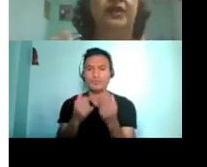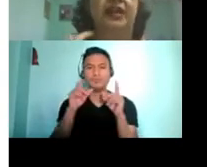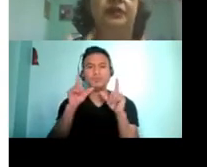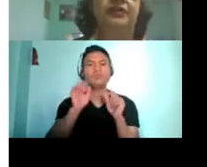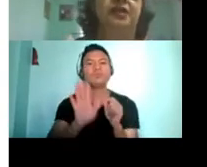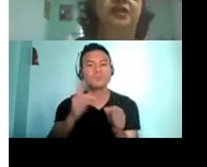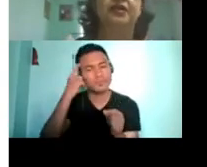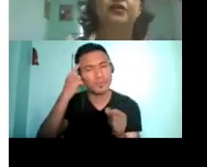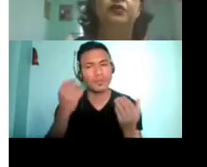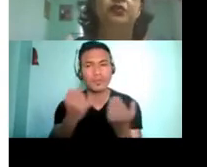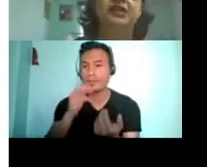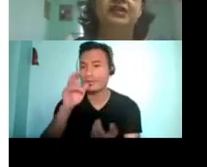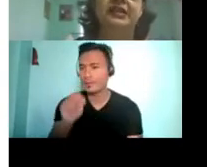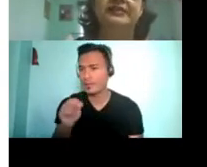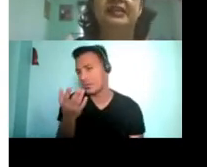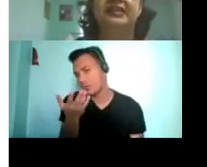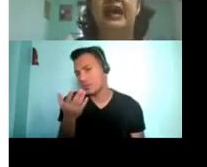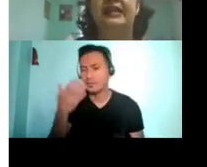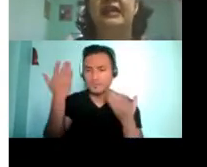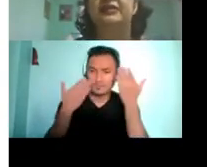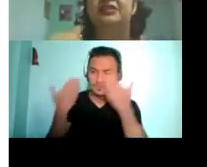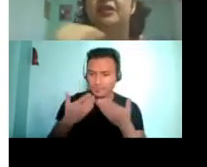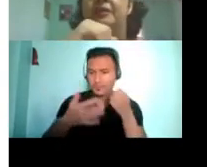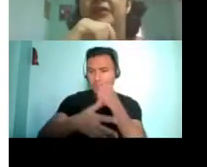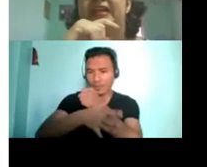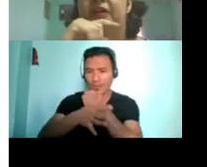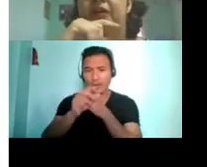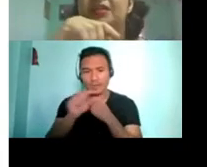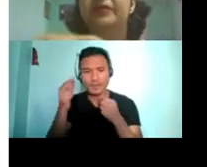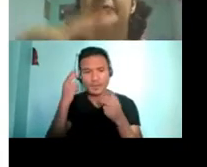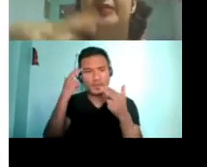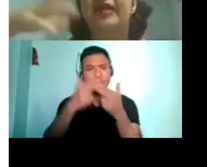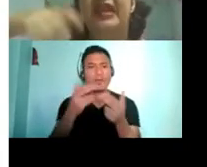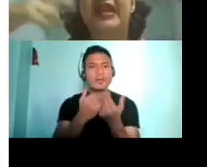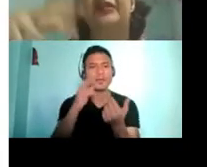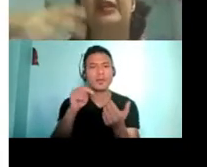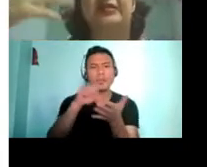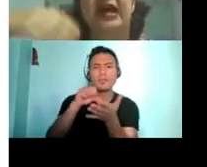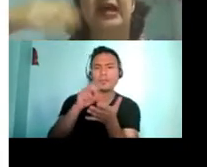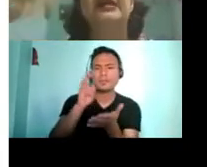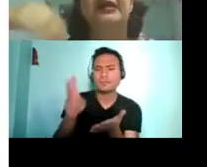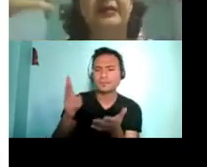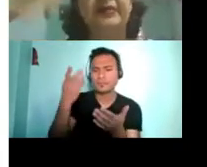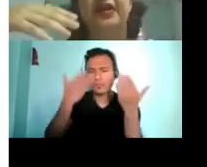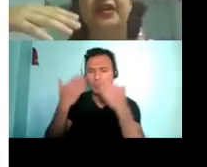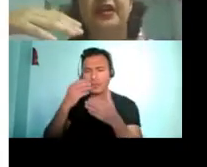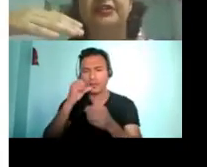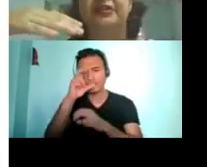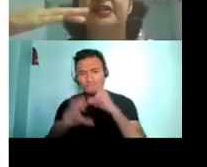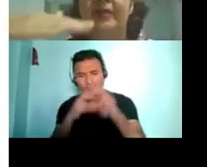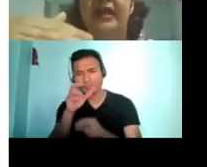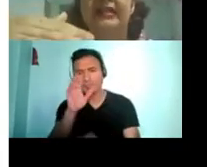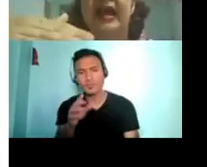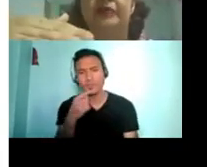कुराहरू ख्याल गर्नुहोस् र हुनसक्ने हिंसा तथा ढाँचाको स्तर पनि पहिचान गर्नुहोस्। किनभने बार बार त्यही खालको हिंसा रिपिट भइरहेको छ